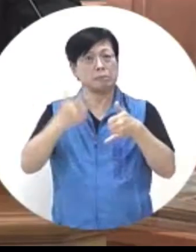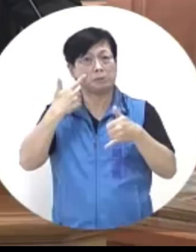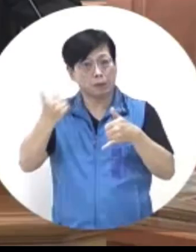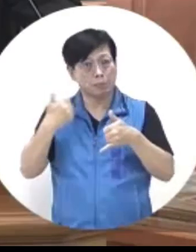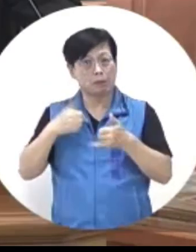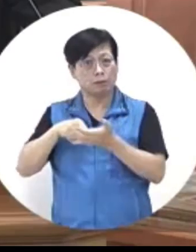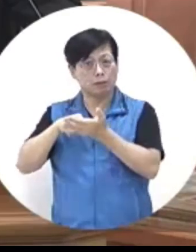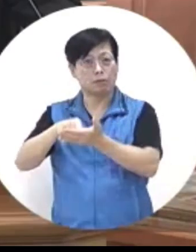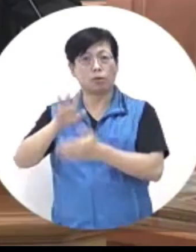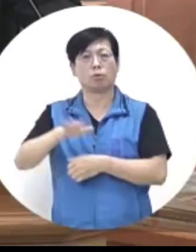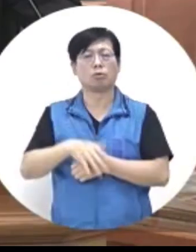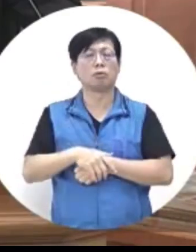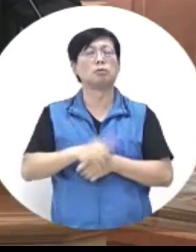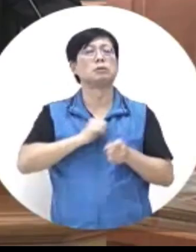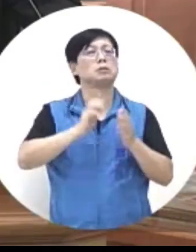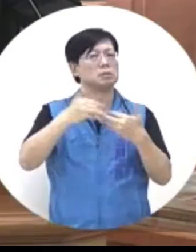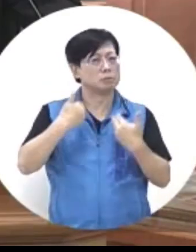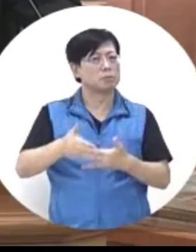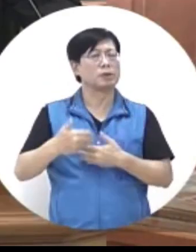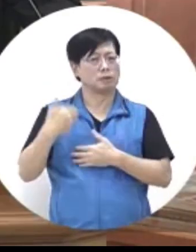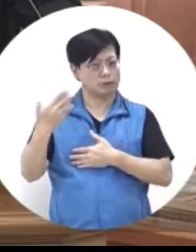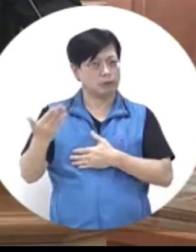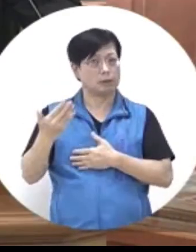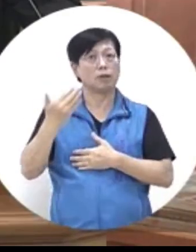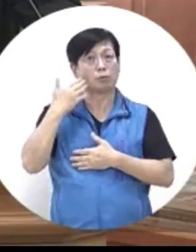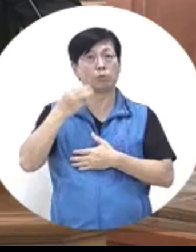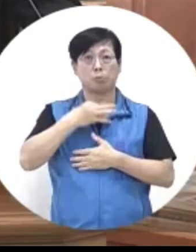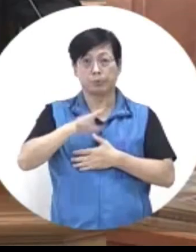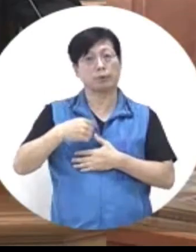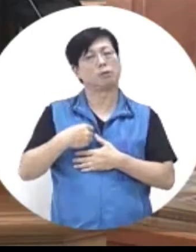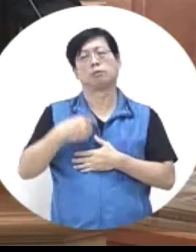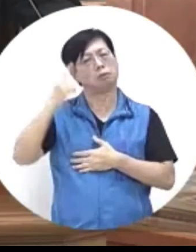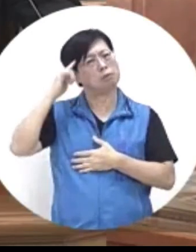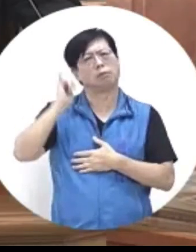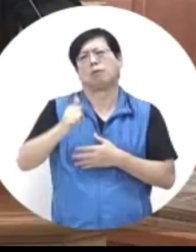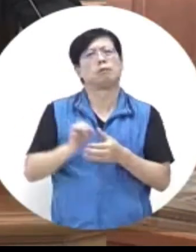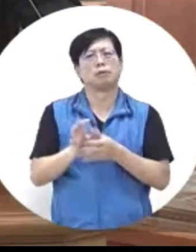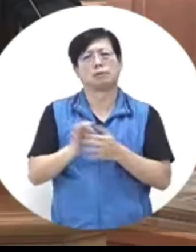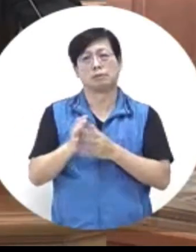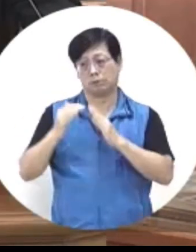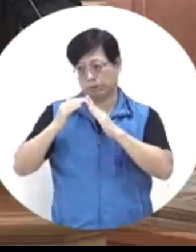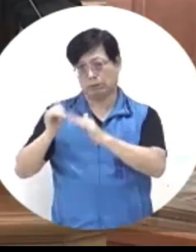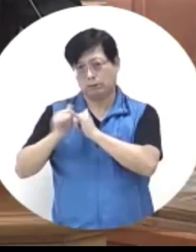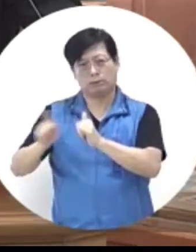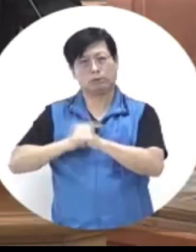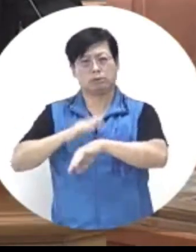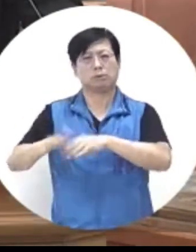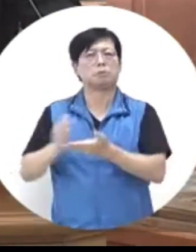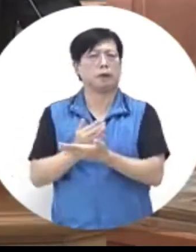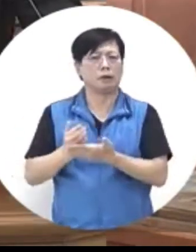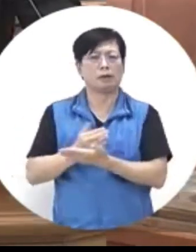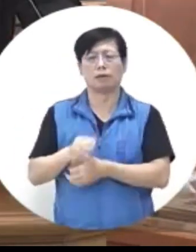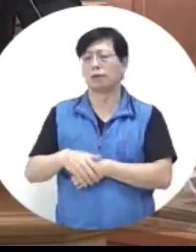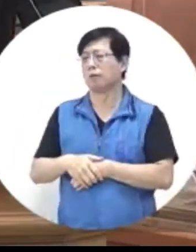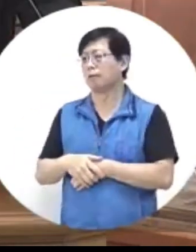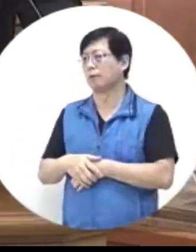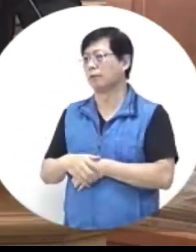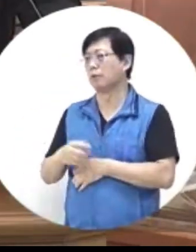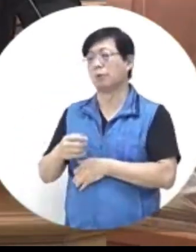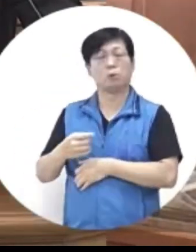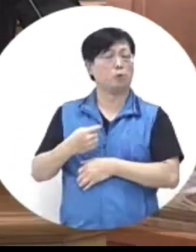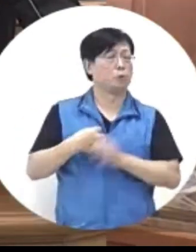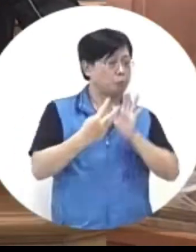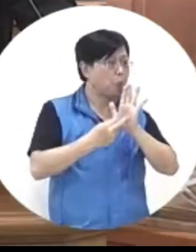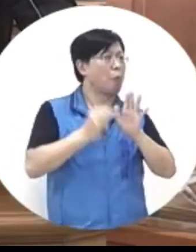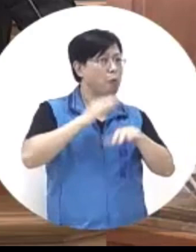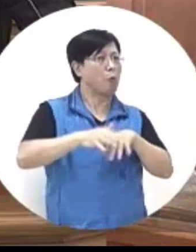了，好啦，你们要不要给一句话？不给我也没有意见，市民智慧公平啊，哈，好不好？ 我说过相关的资料都会